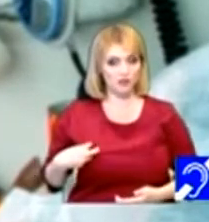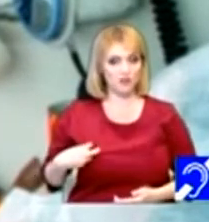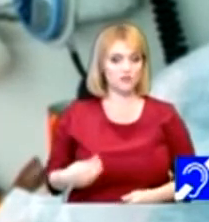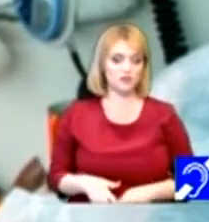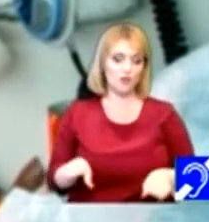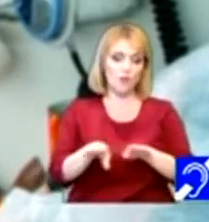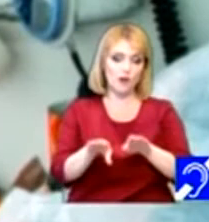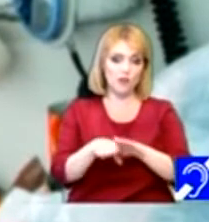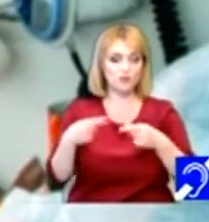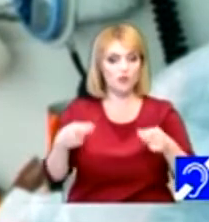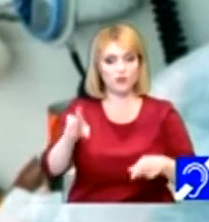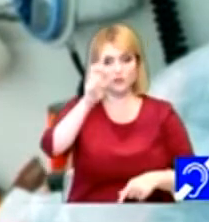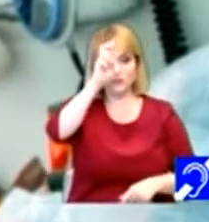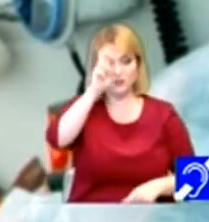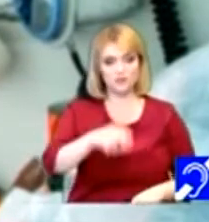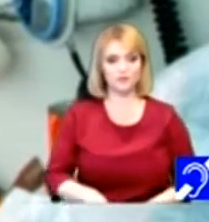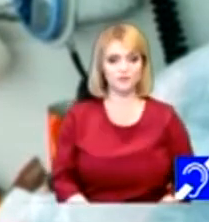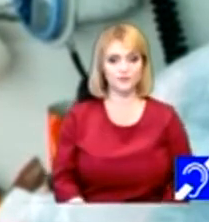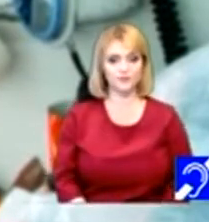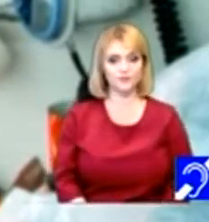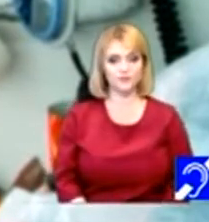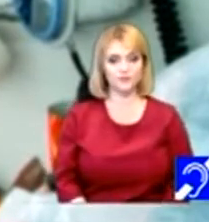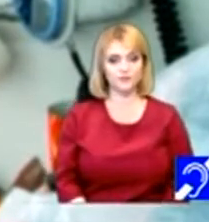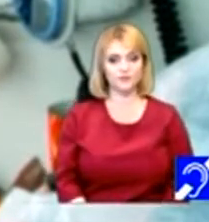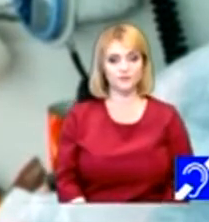state este de 2,7%.